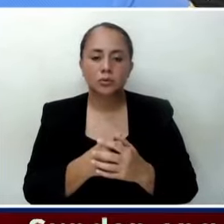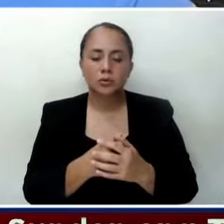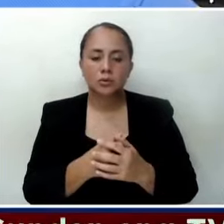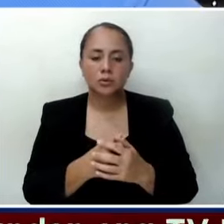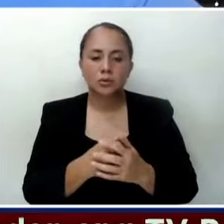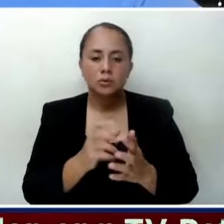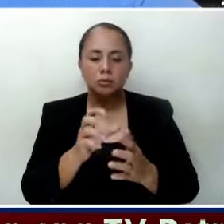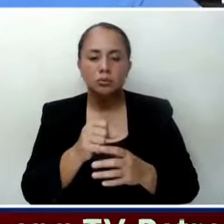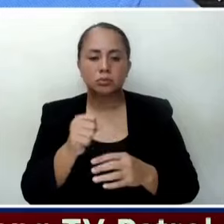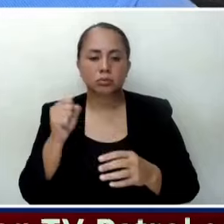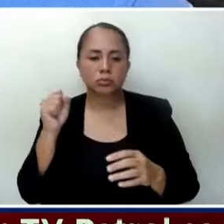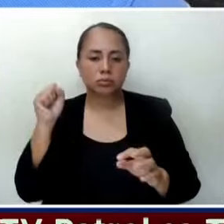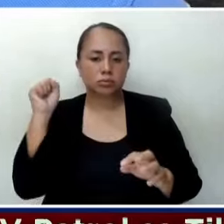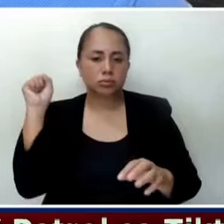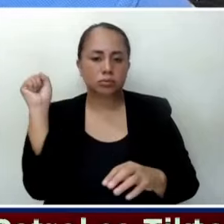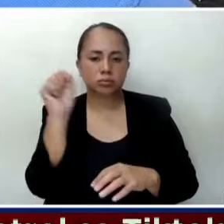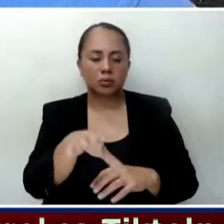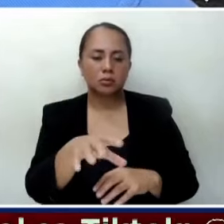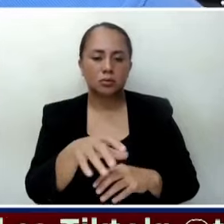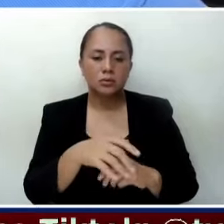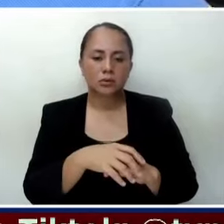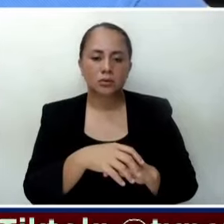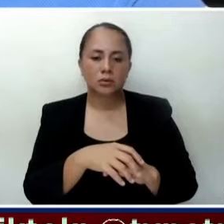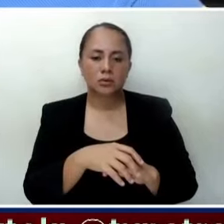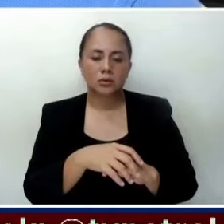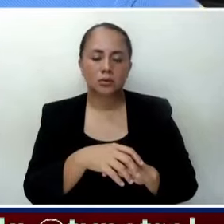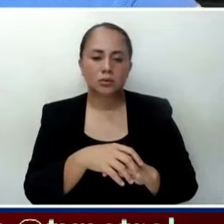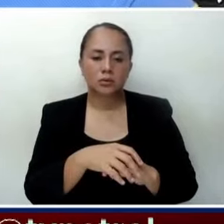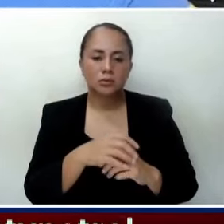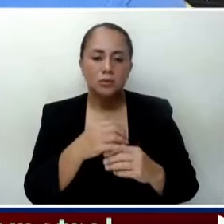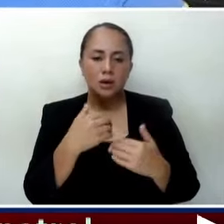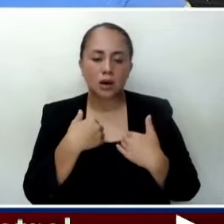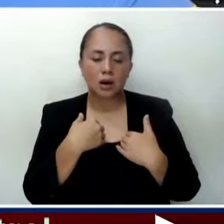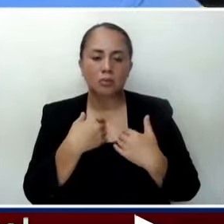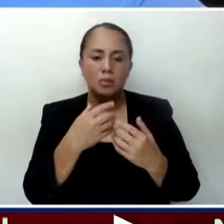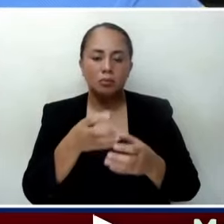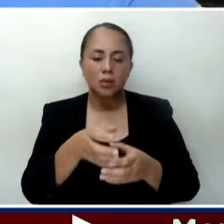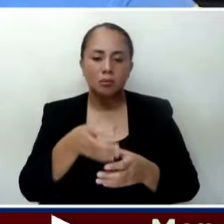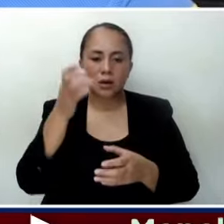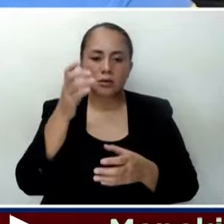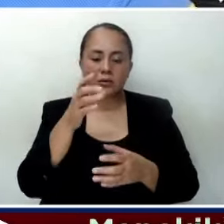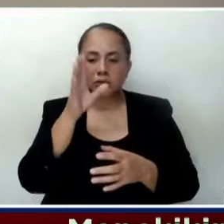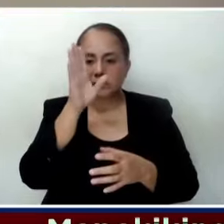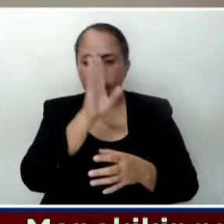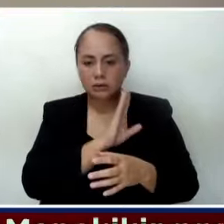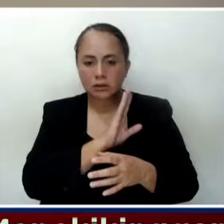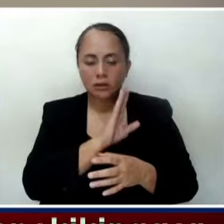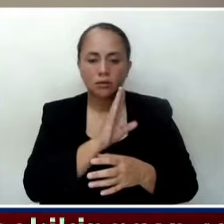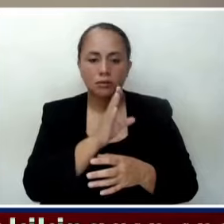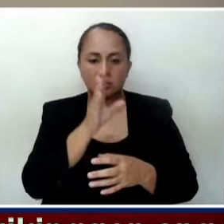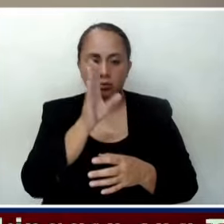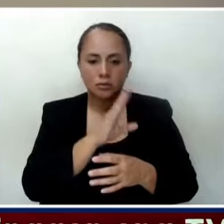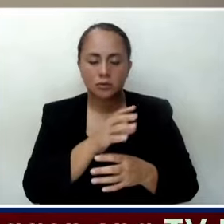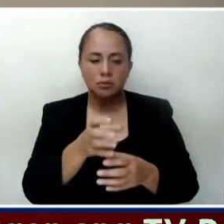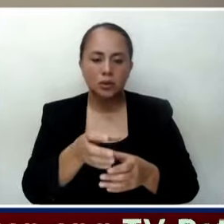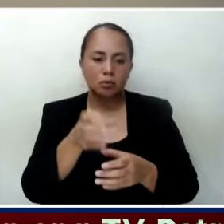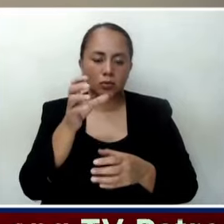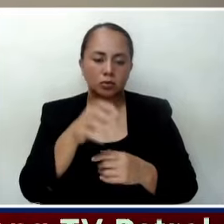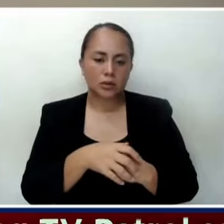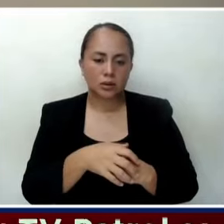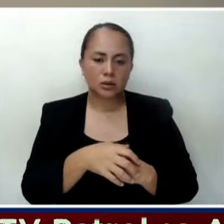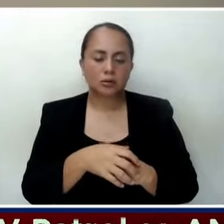likod ng counter ng which is may mga buti doon. So nabasag yung mga buti doon.